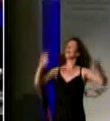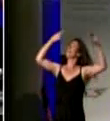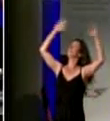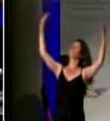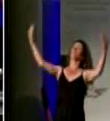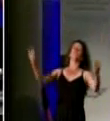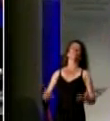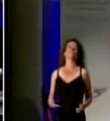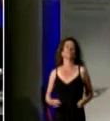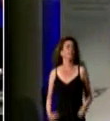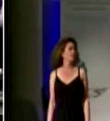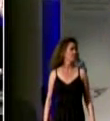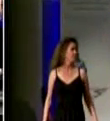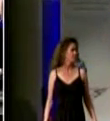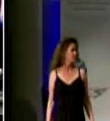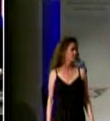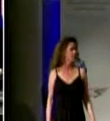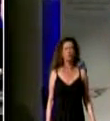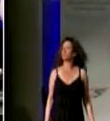Ça commence comme ça.